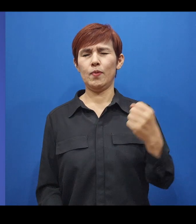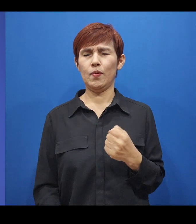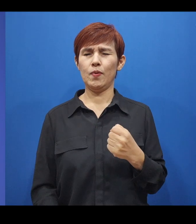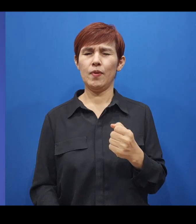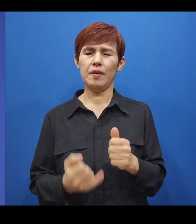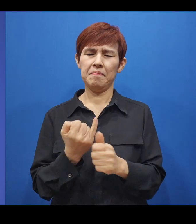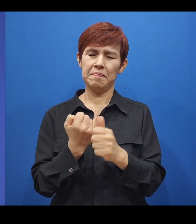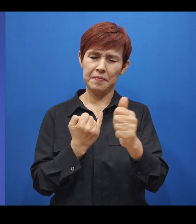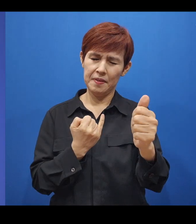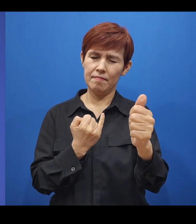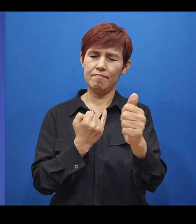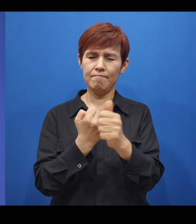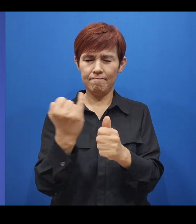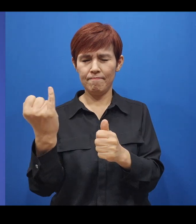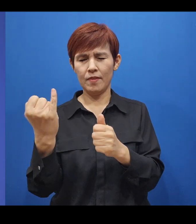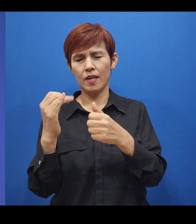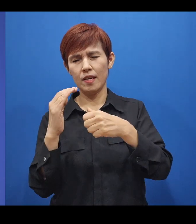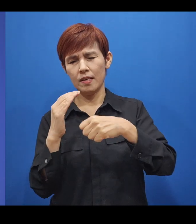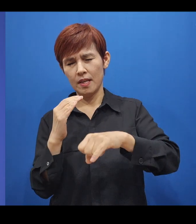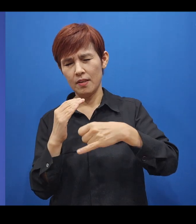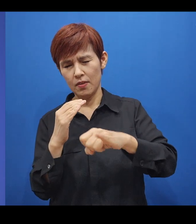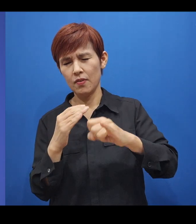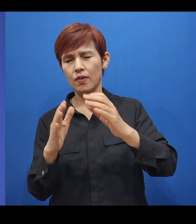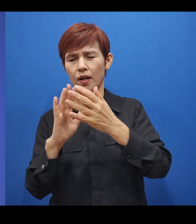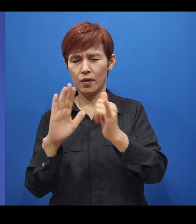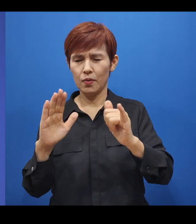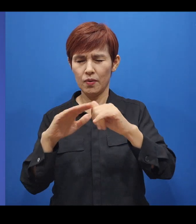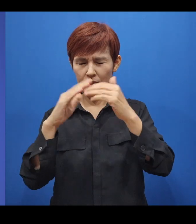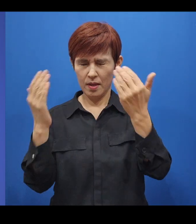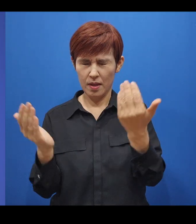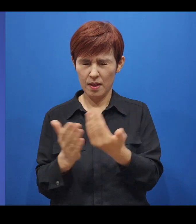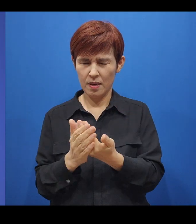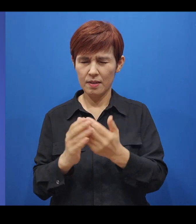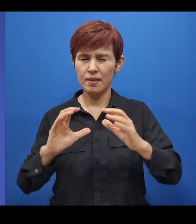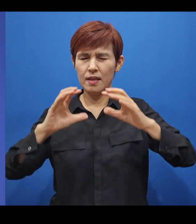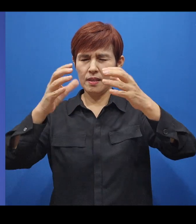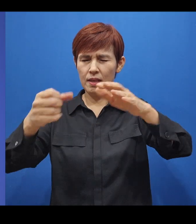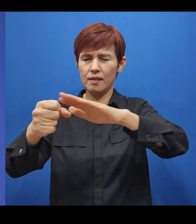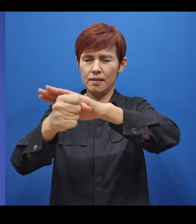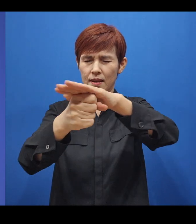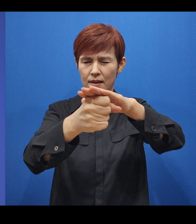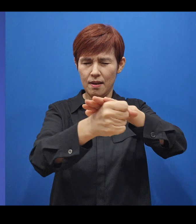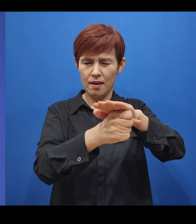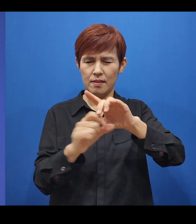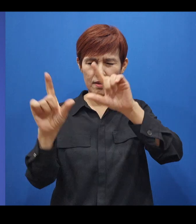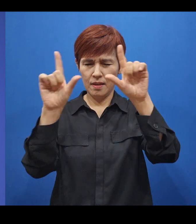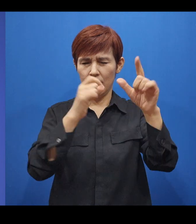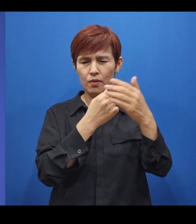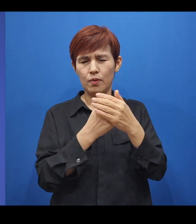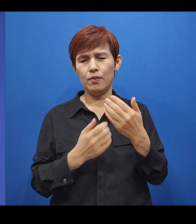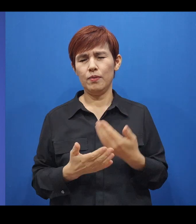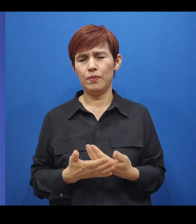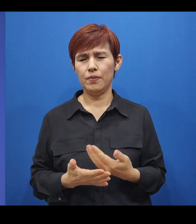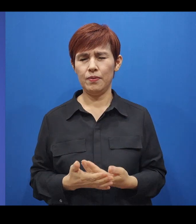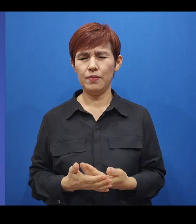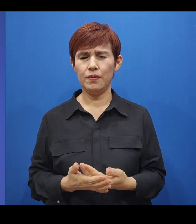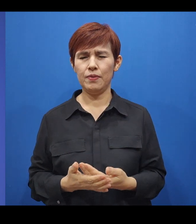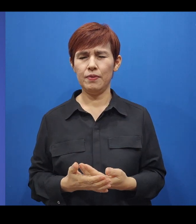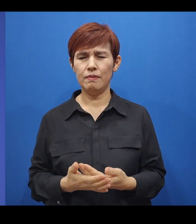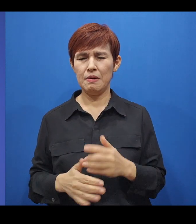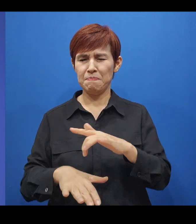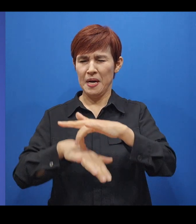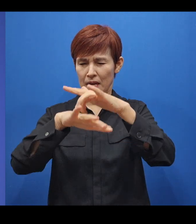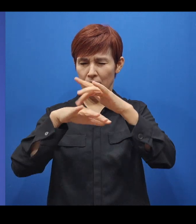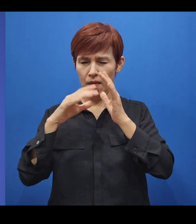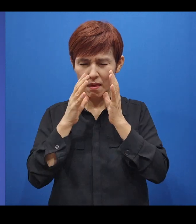내 배우자, 내 가족들, 내 지체들, 이 열방을 사랑하며 살아가게 하여 주시옵소서.